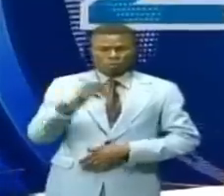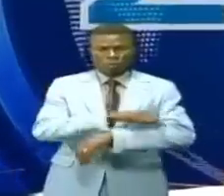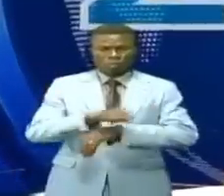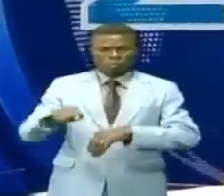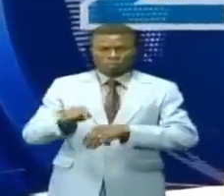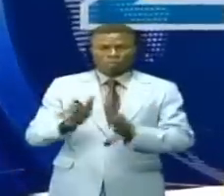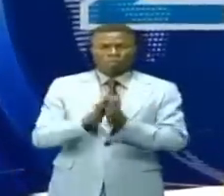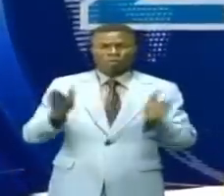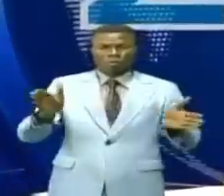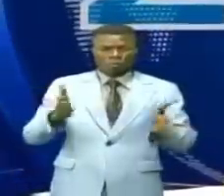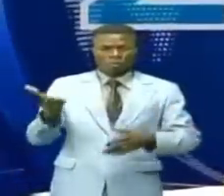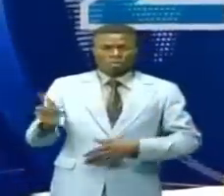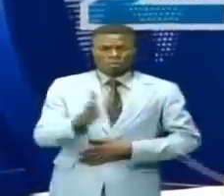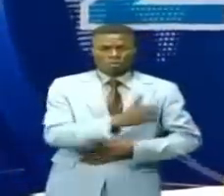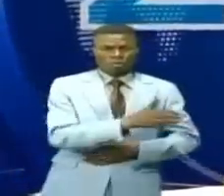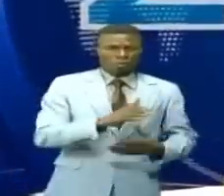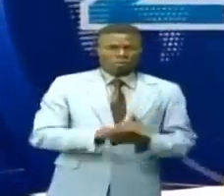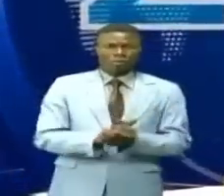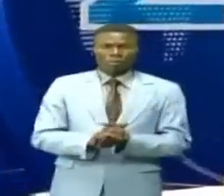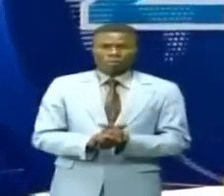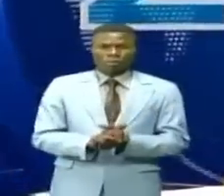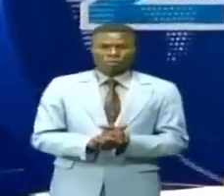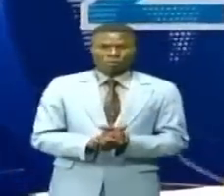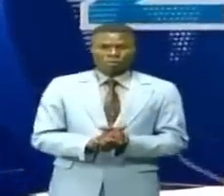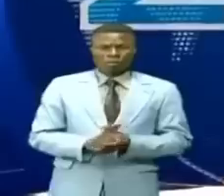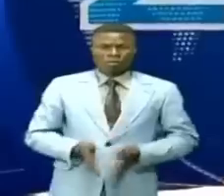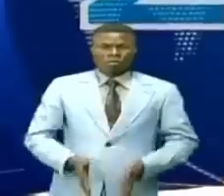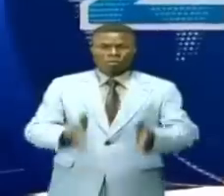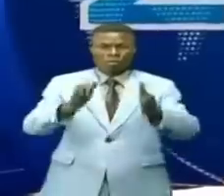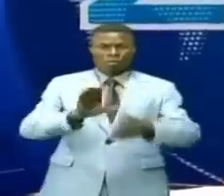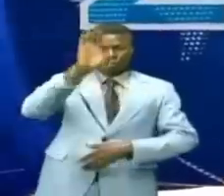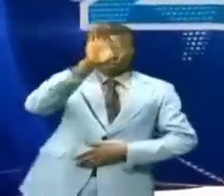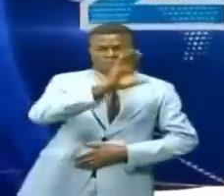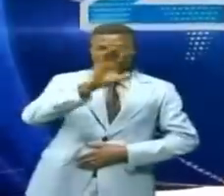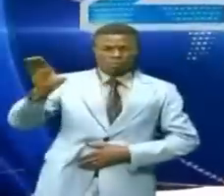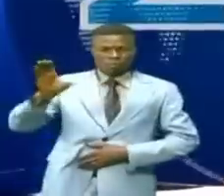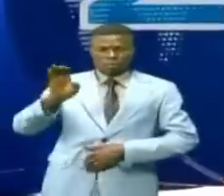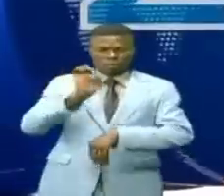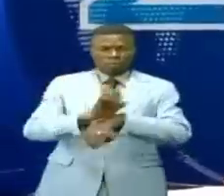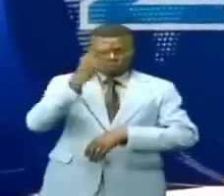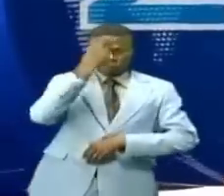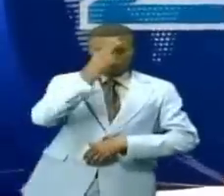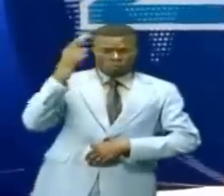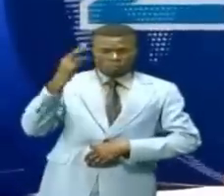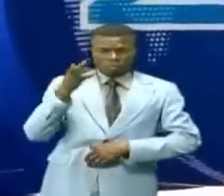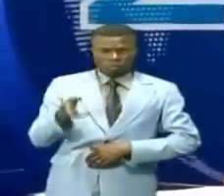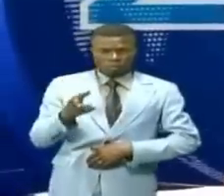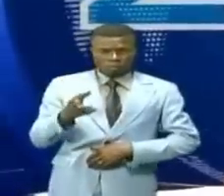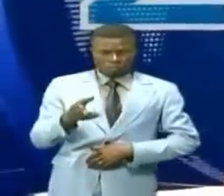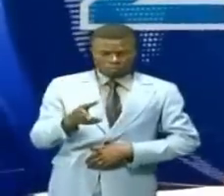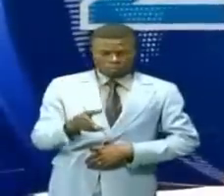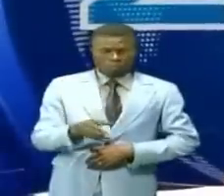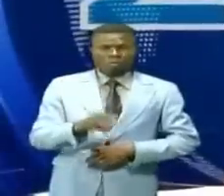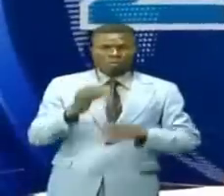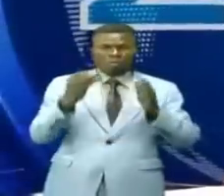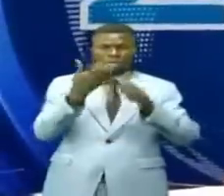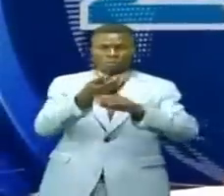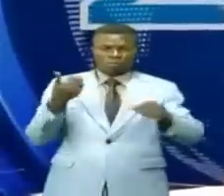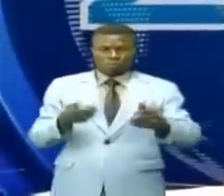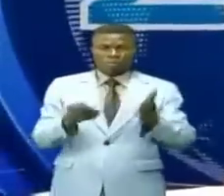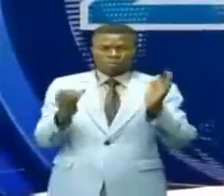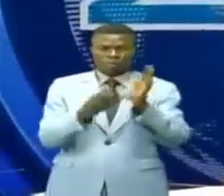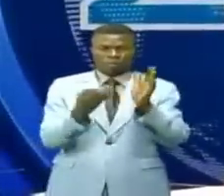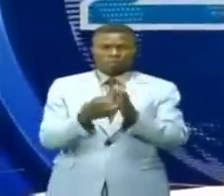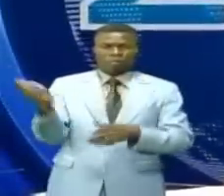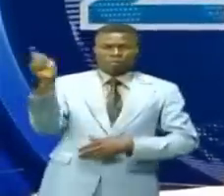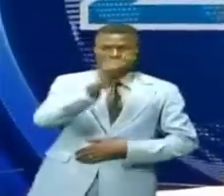direction générale. Et chemin de la croix, rituel chrétien catholique qui précède le dimanche pascal.